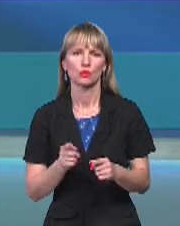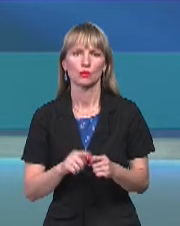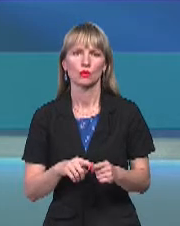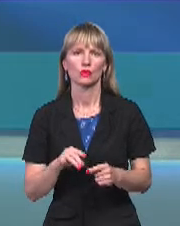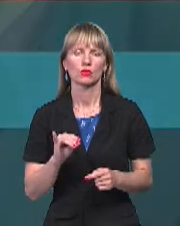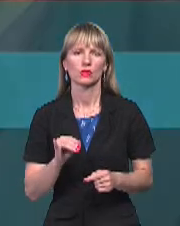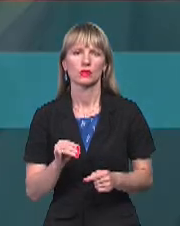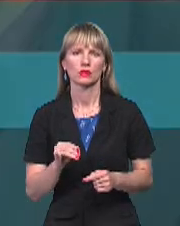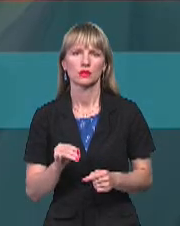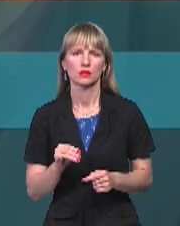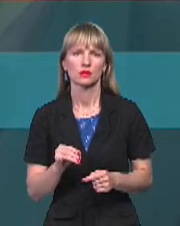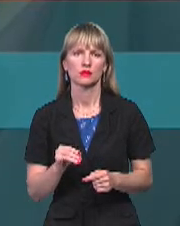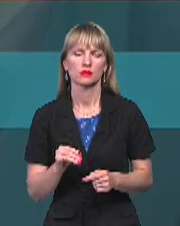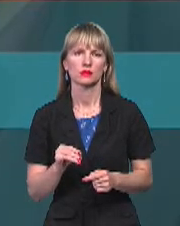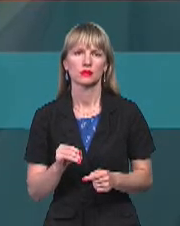чому